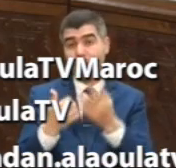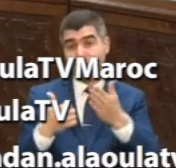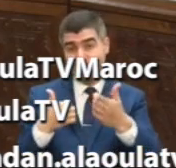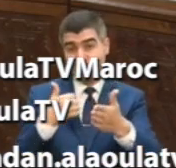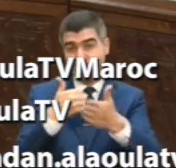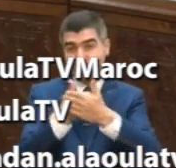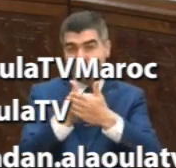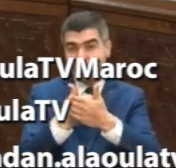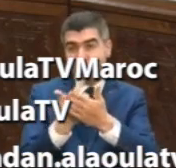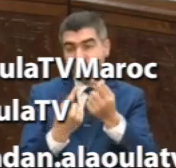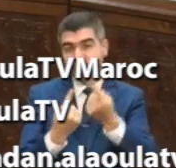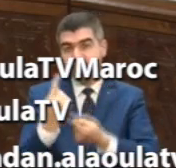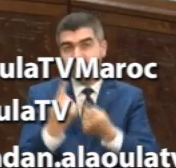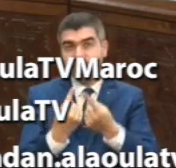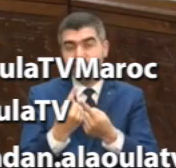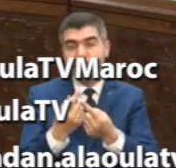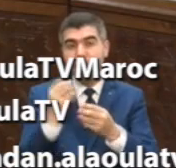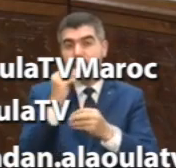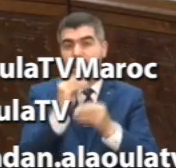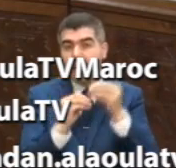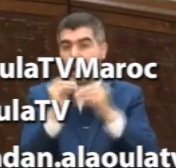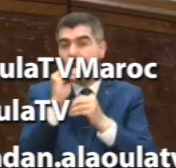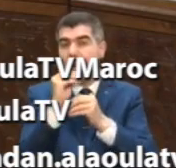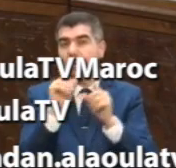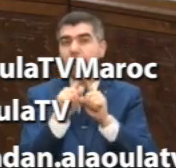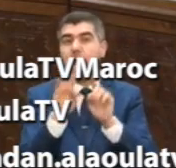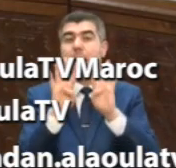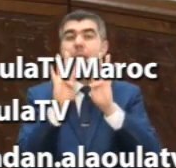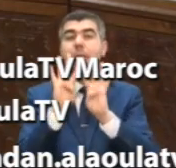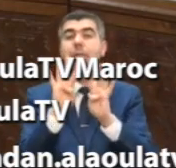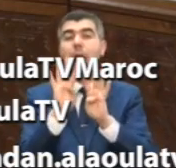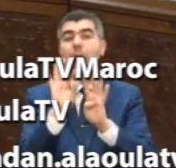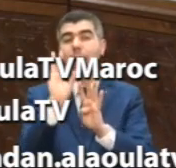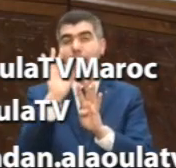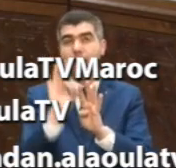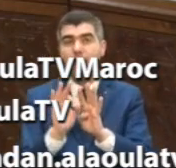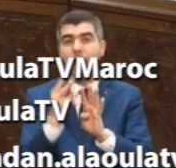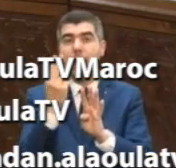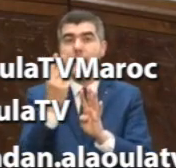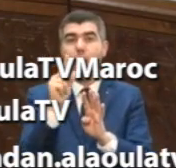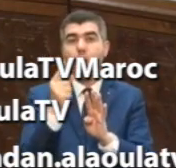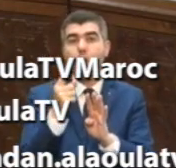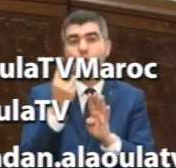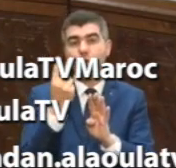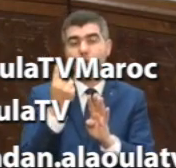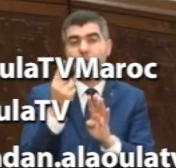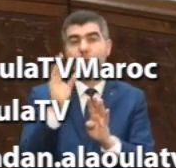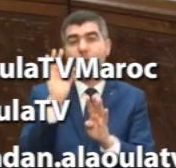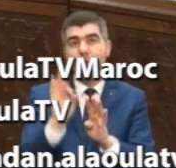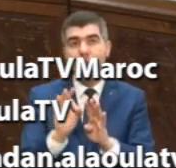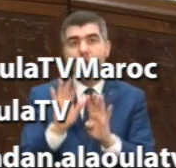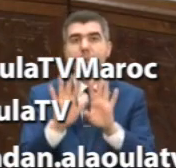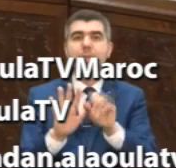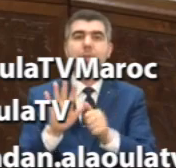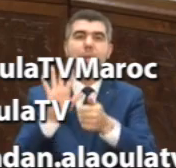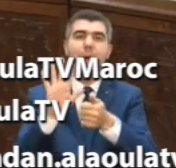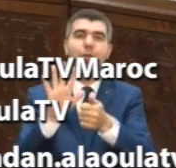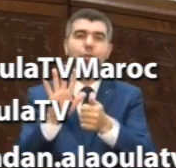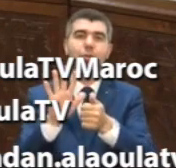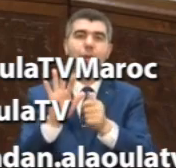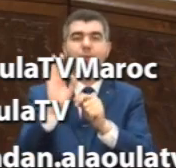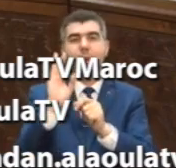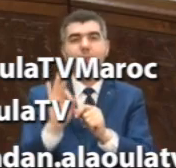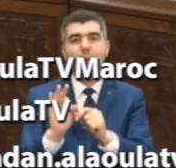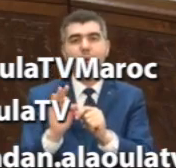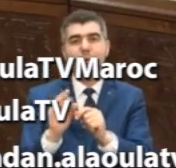ديال الخطوره السيد النائب ربحنا فيه 8 ديال النقط من 23.5% الى حوالي 16%، بمعنى